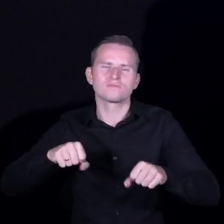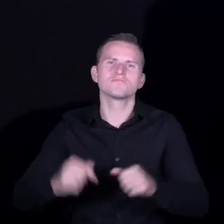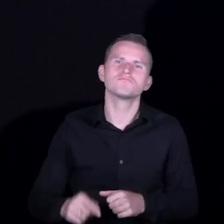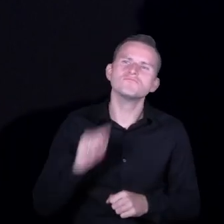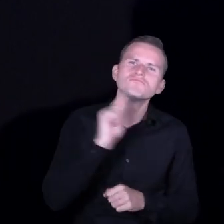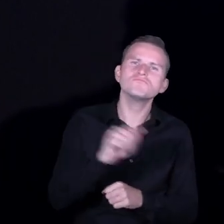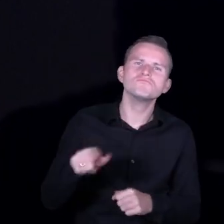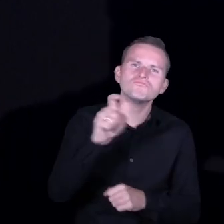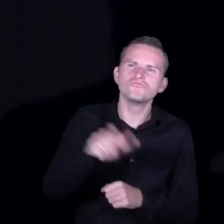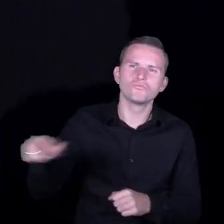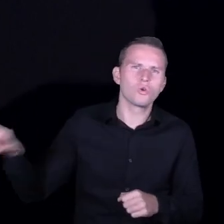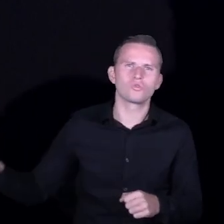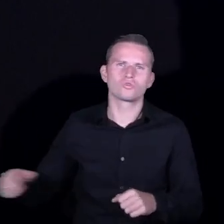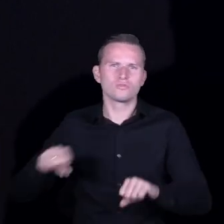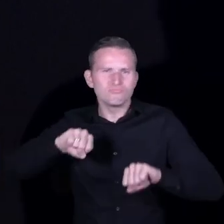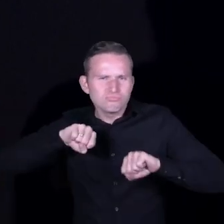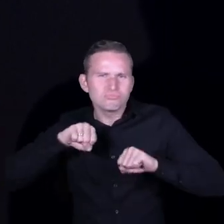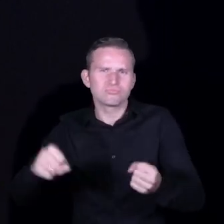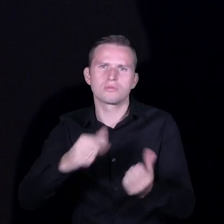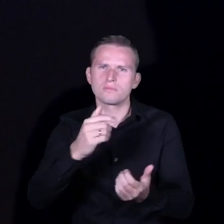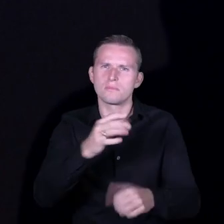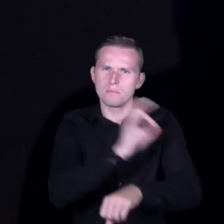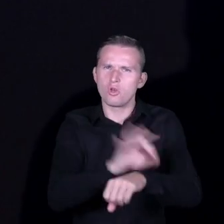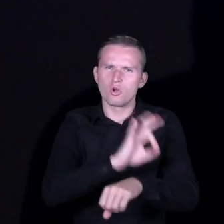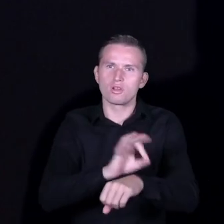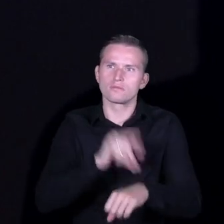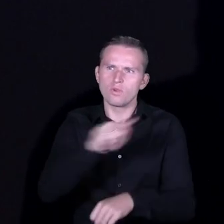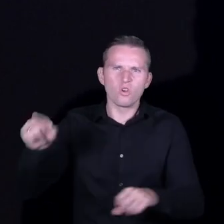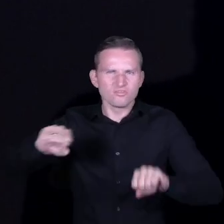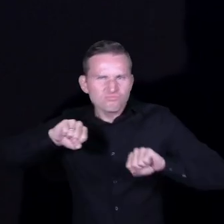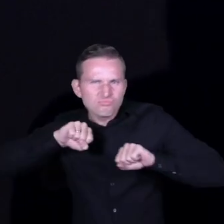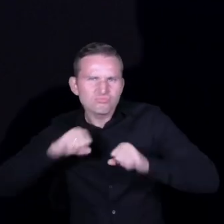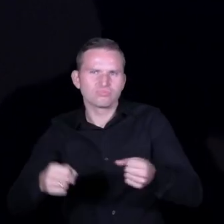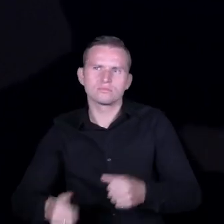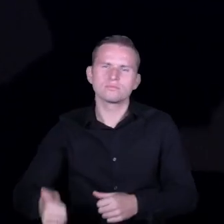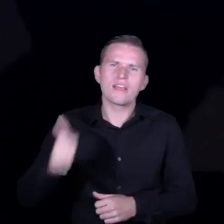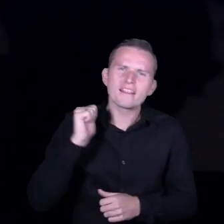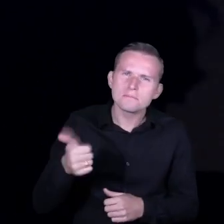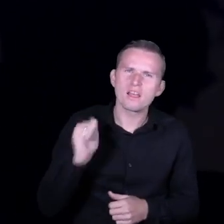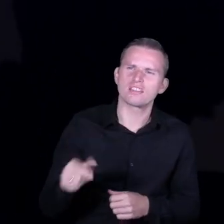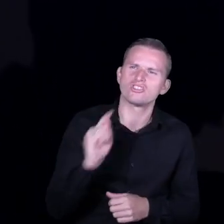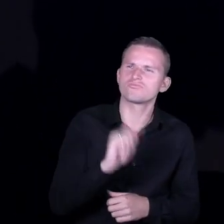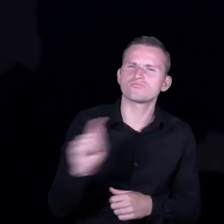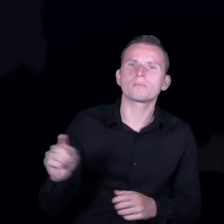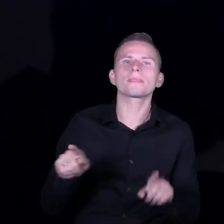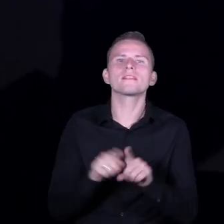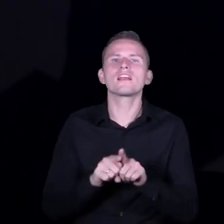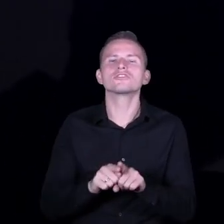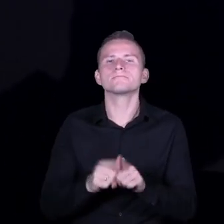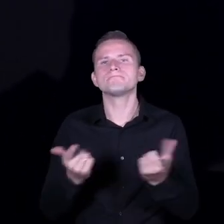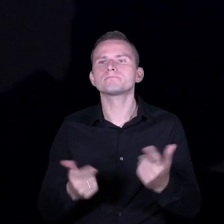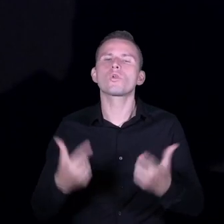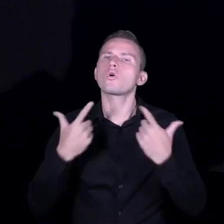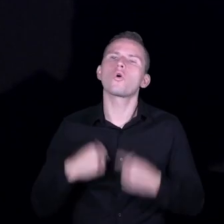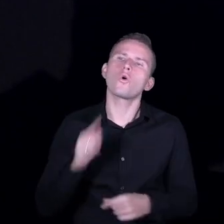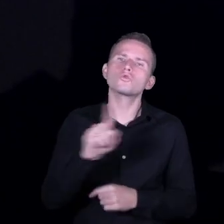realizowali ten projekt, to chyba była podstawa tego sukcesu, bo i ekspertów, i Państwa, którzy